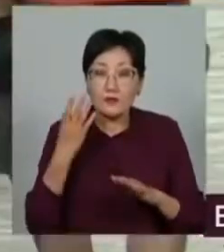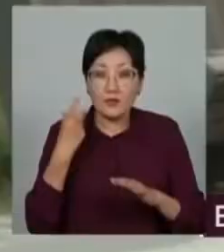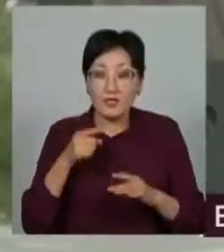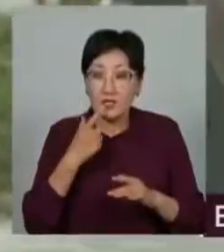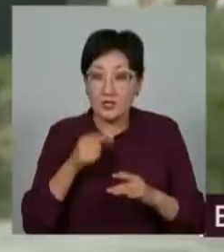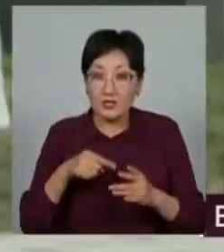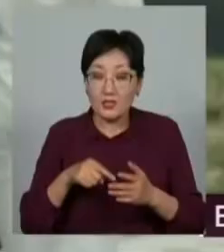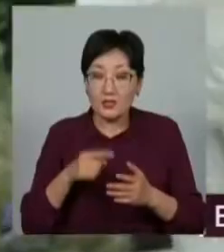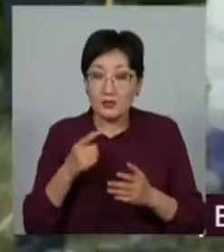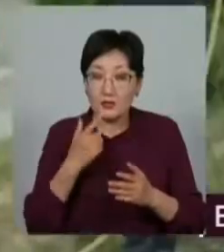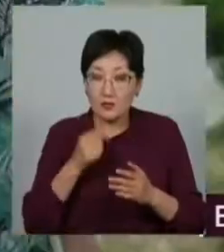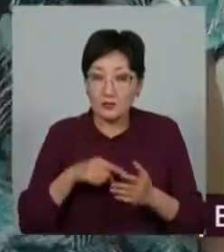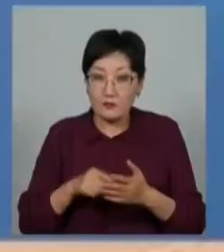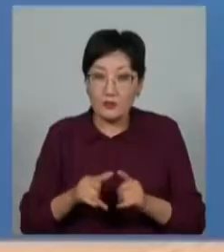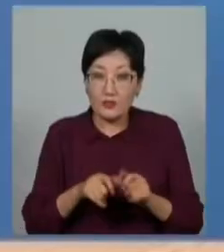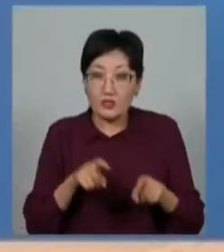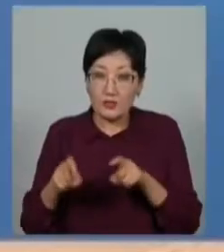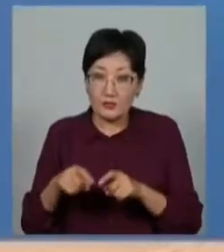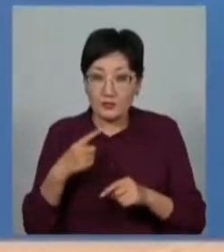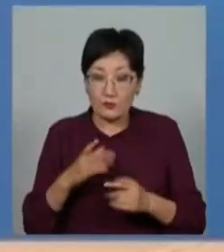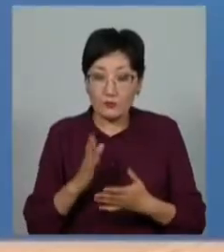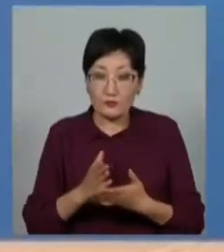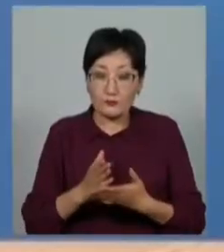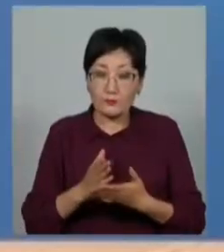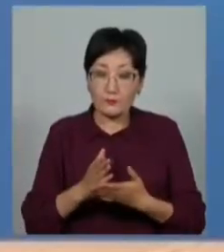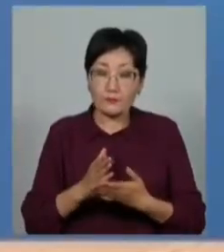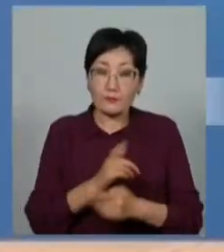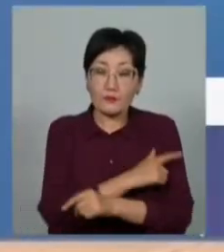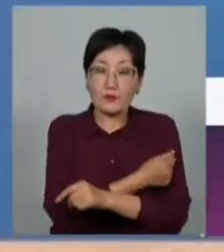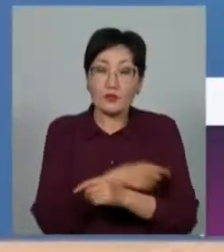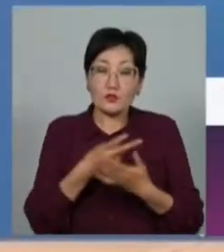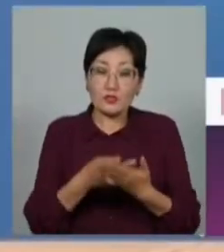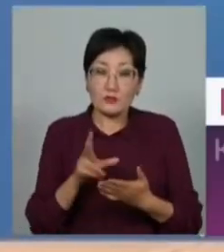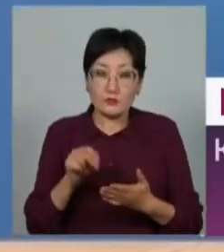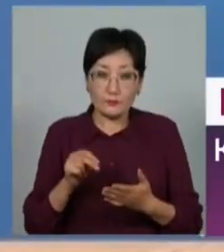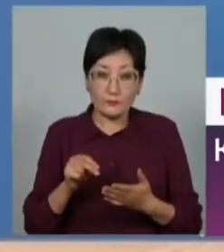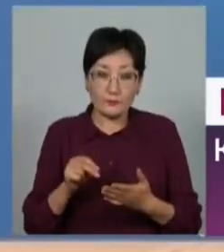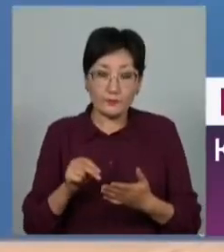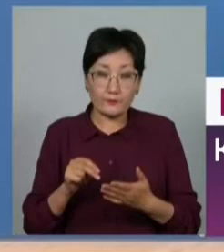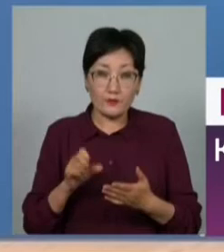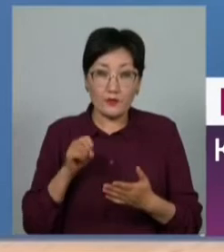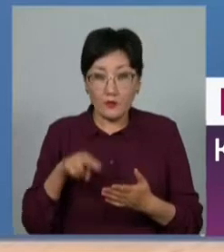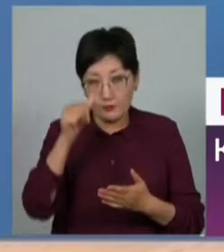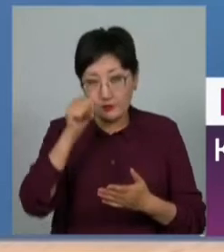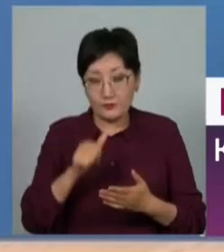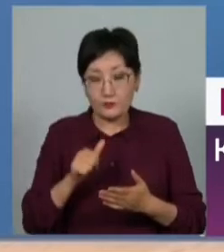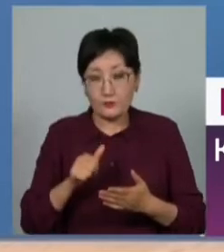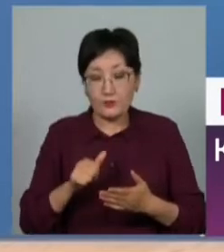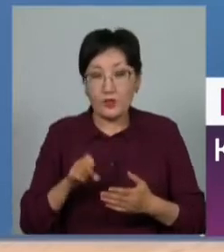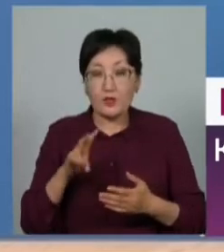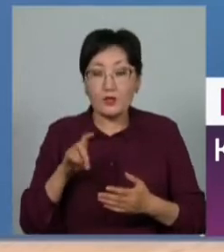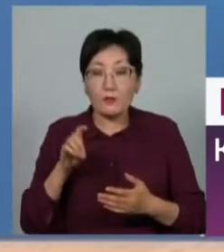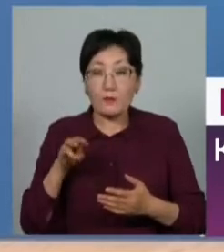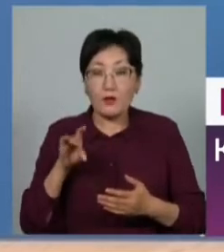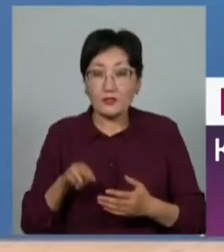кезде ғана қарастырылады. Ауруханаға жатқызылған науқастардың саны осы сәуір айында, яғни наурыз